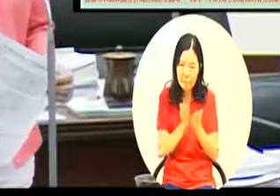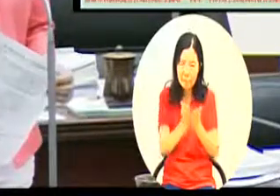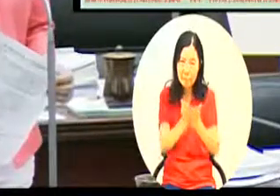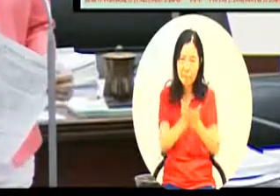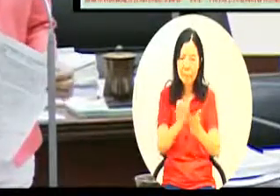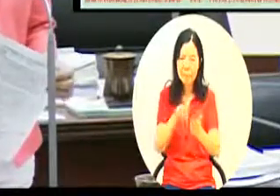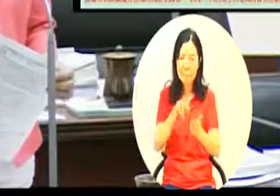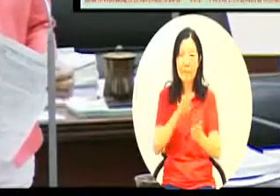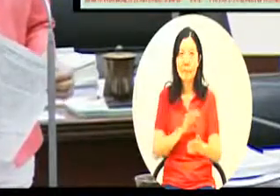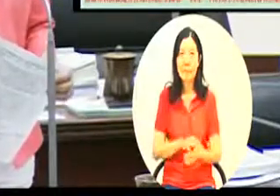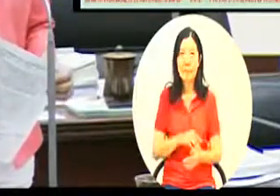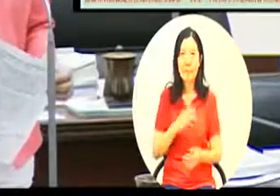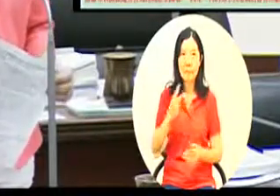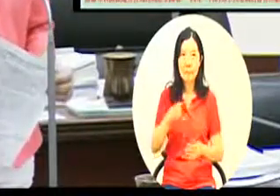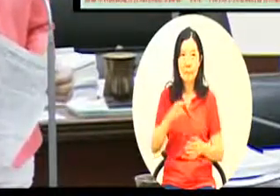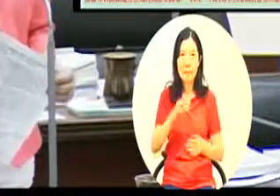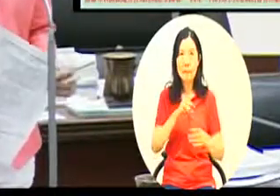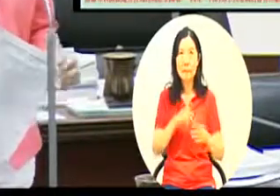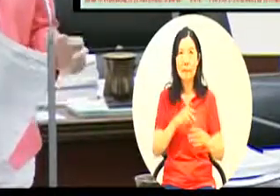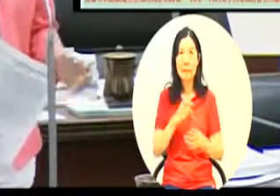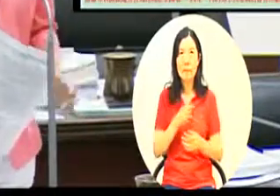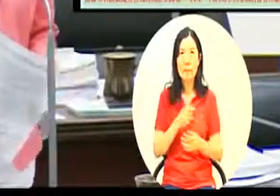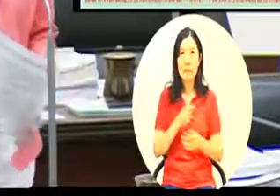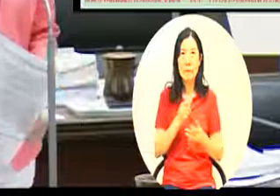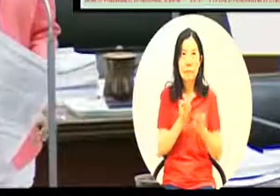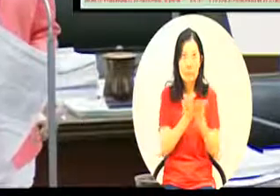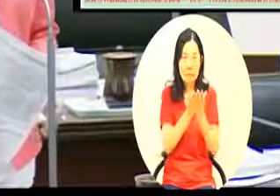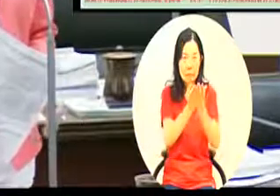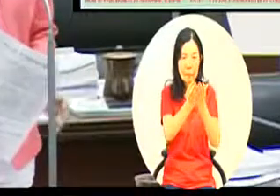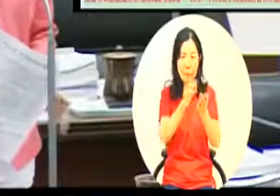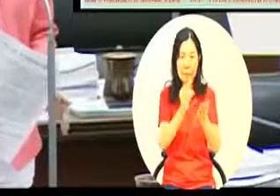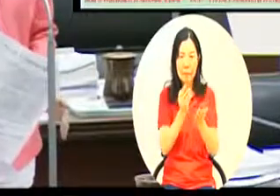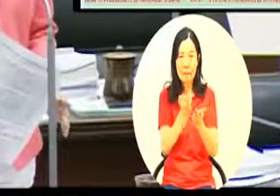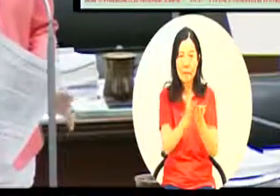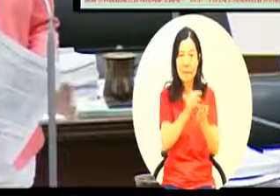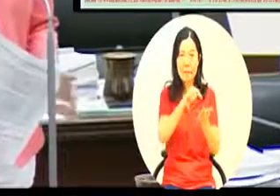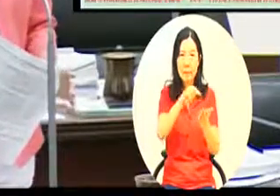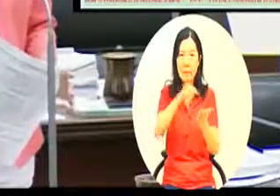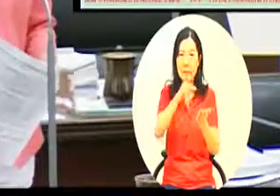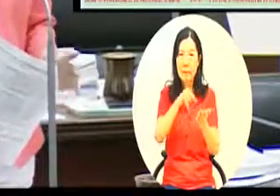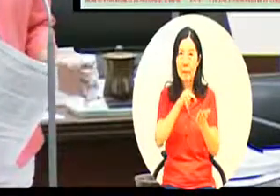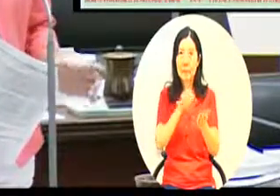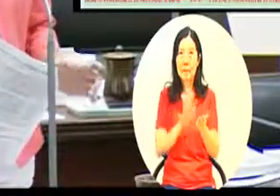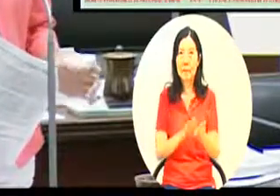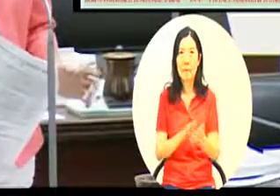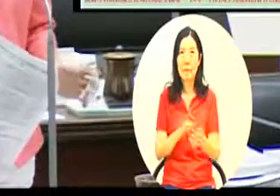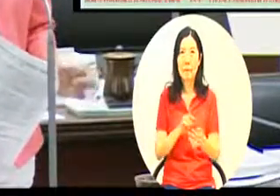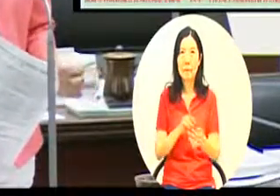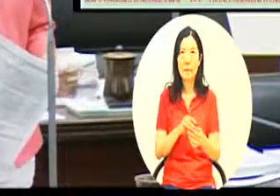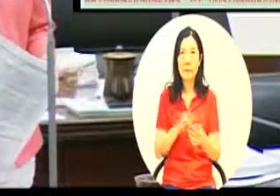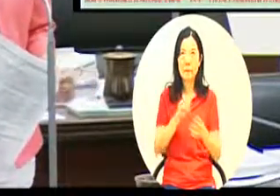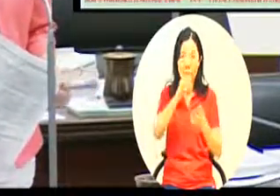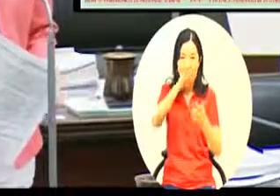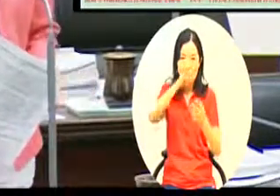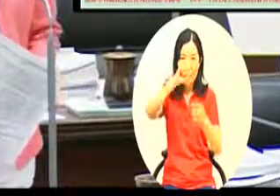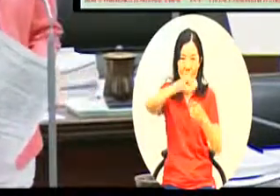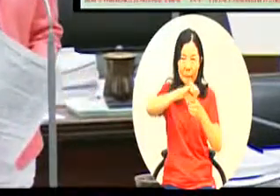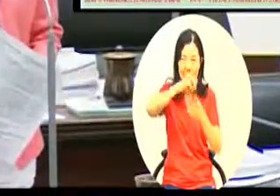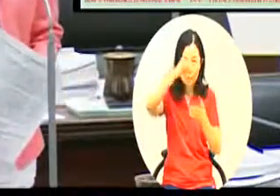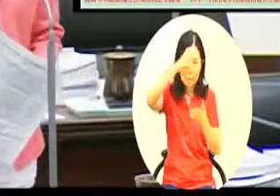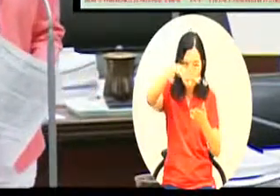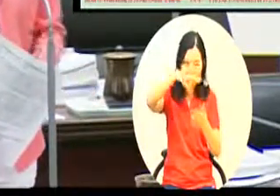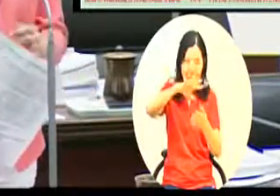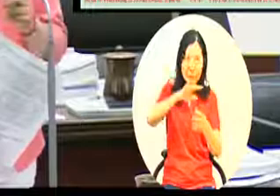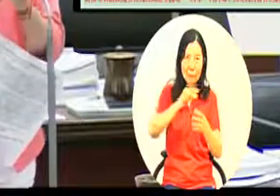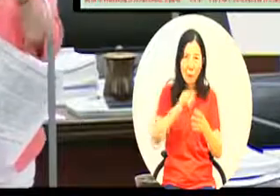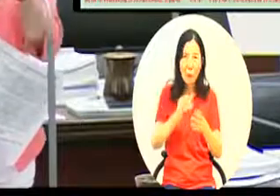甚至呢，在你看，在每一个船上呢，大家啊、看灯会啊，就是用得非常的盛